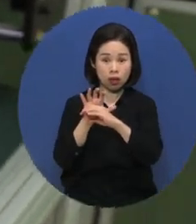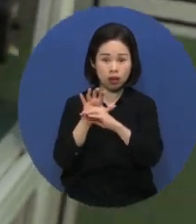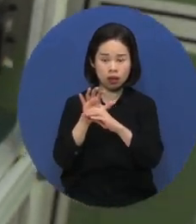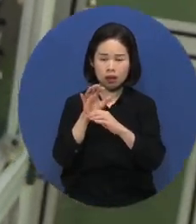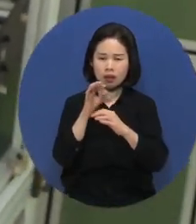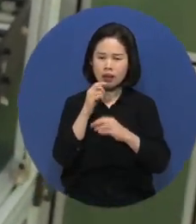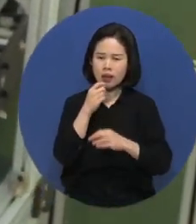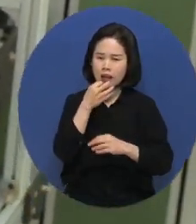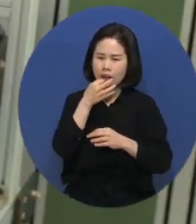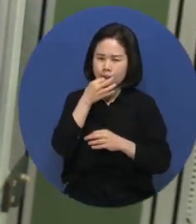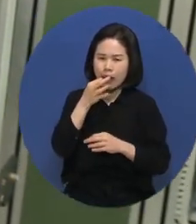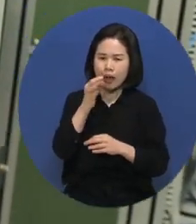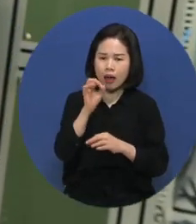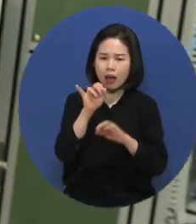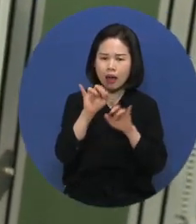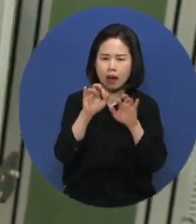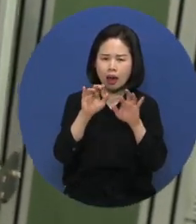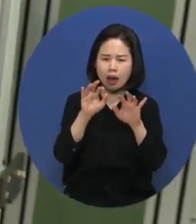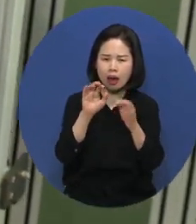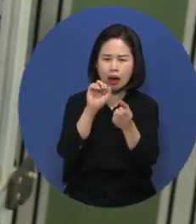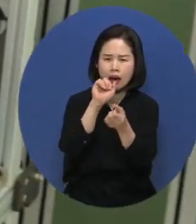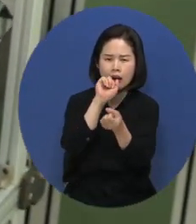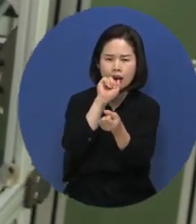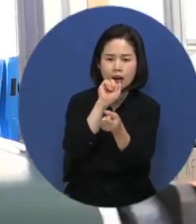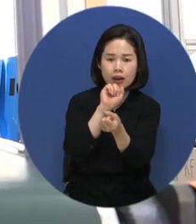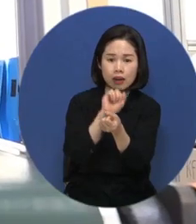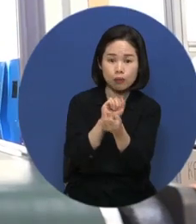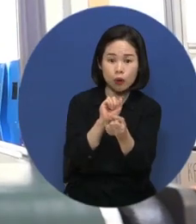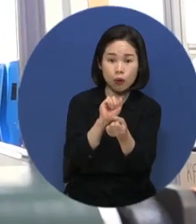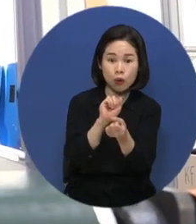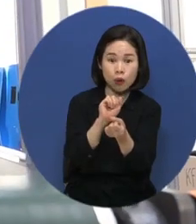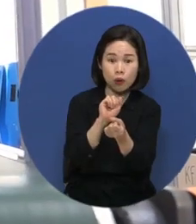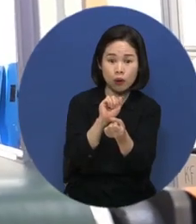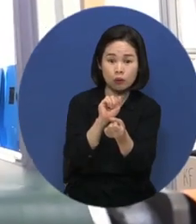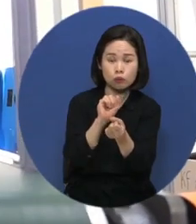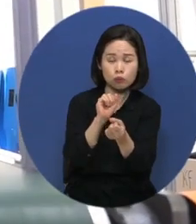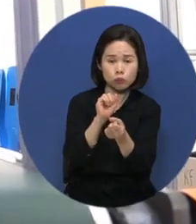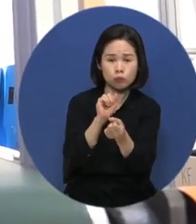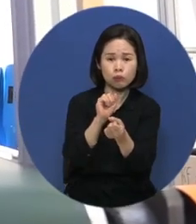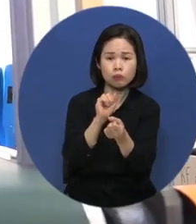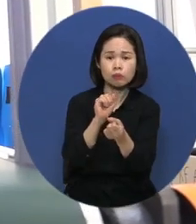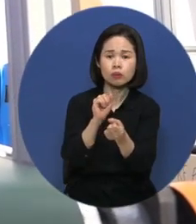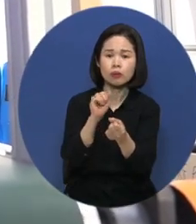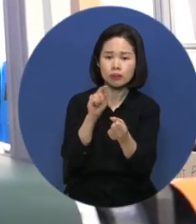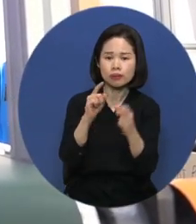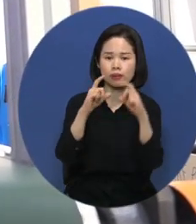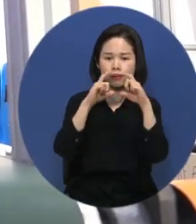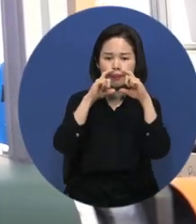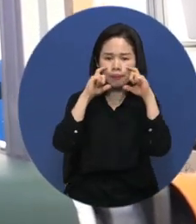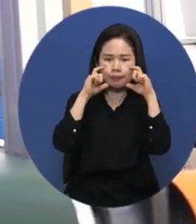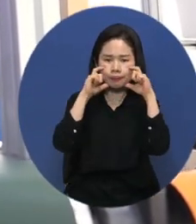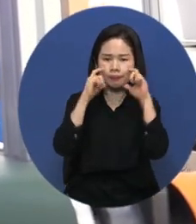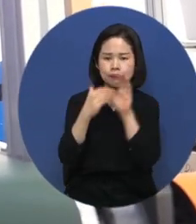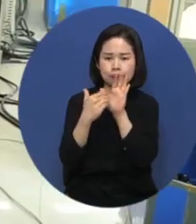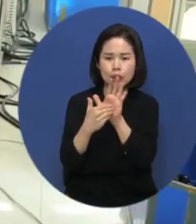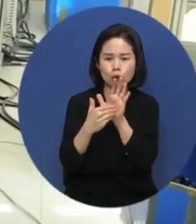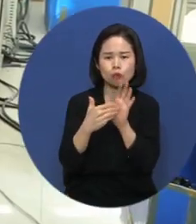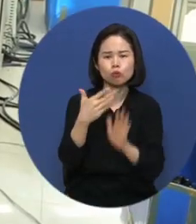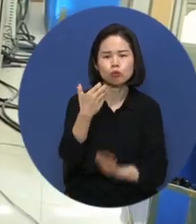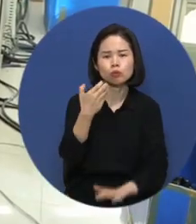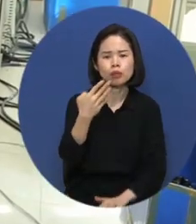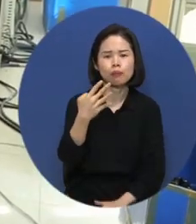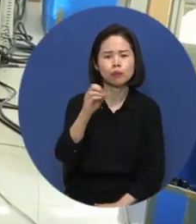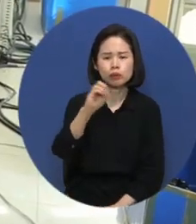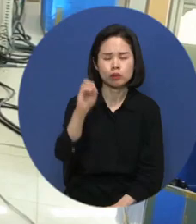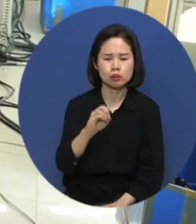코로나 바이러스를 94% 차단해준다는 KF94 마스크의 인기가 날로 치솟는